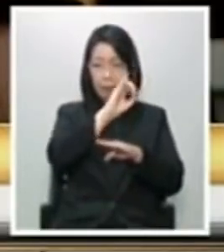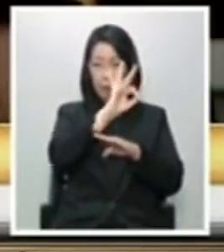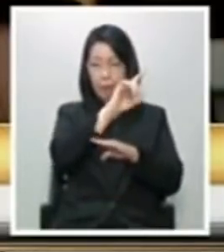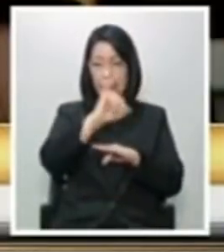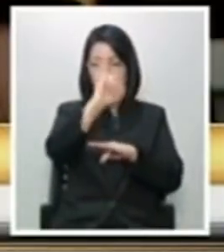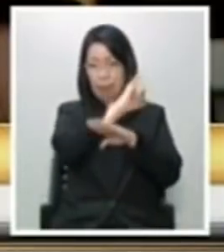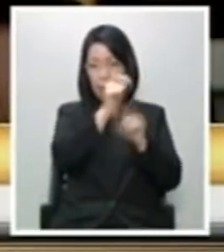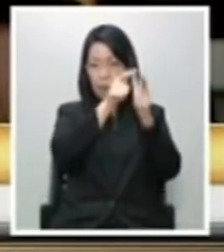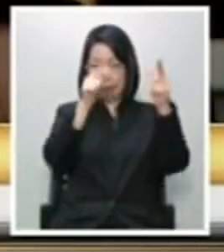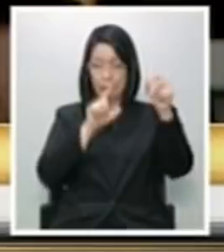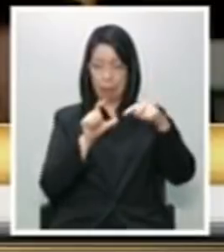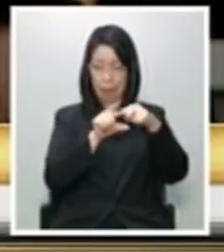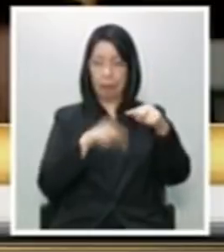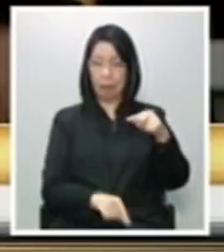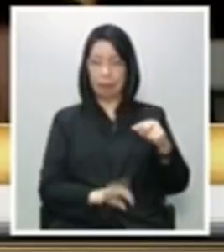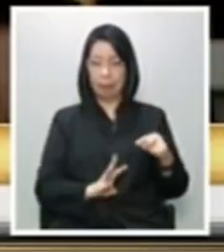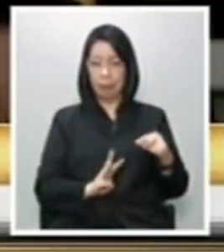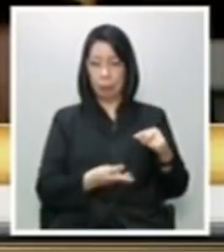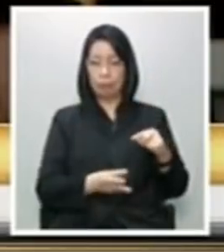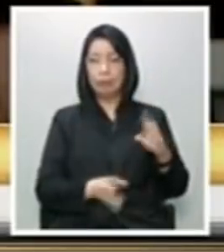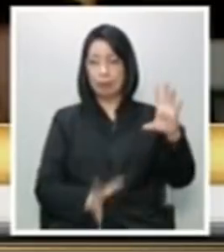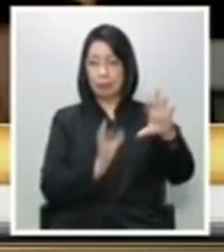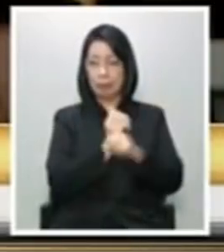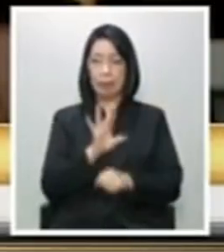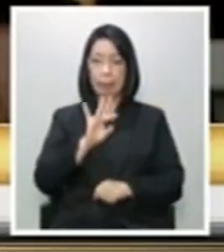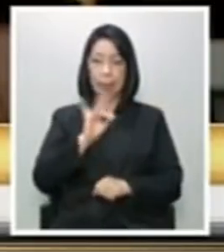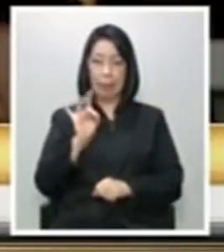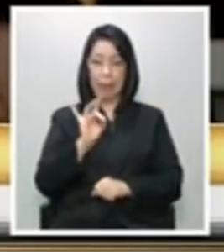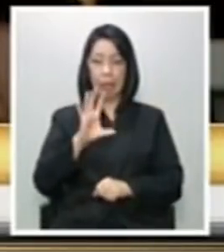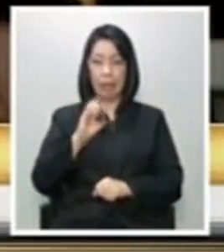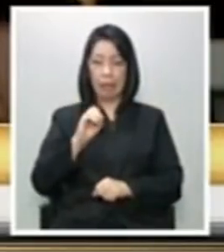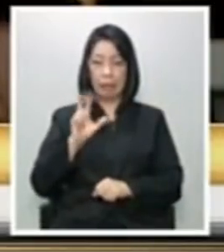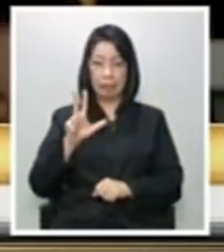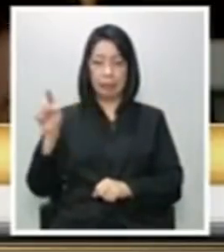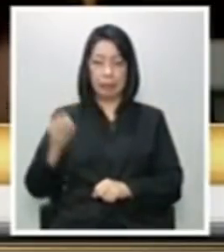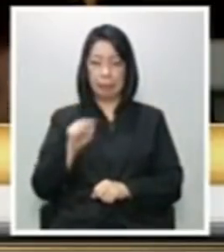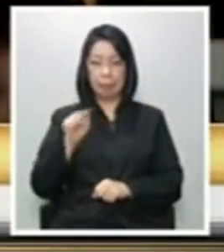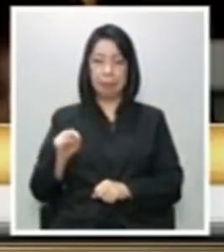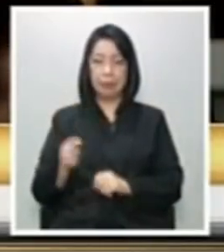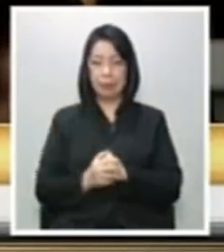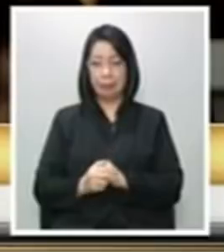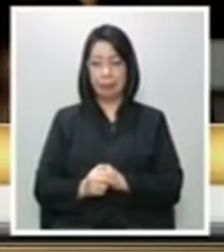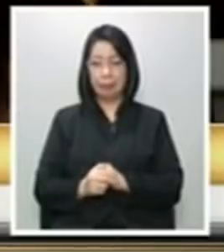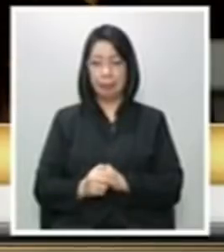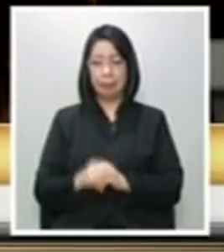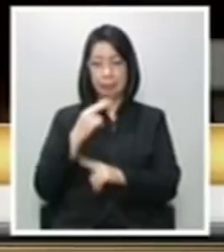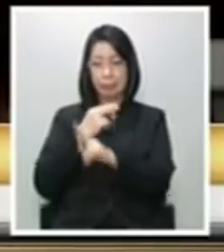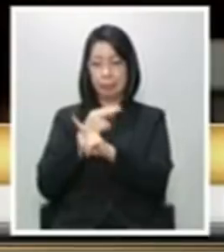เหลื่อมล้ำที่เกิดขึ้นในประเทศไทยในการถือครองที่ของเอกชนคือ853เท่